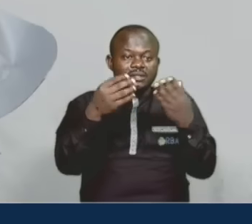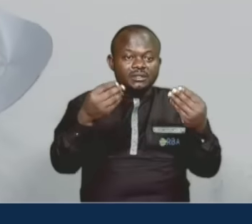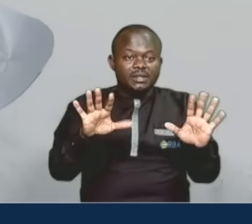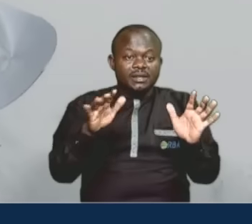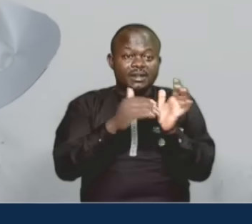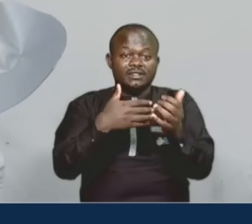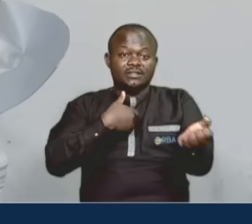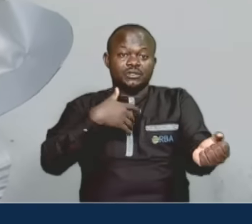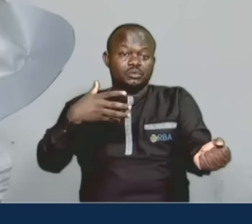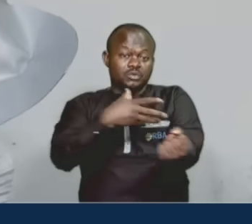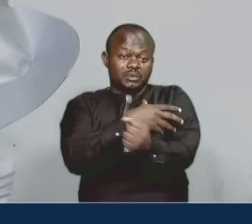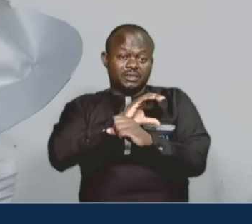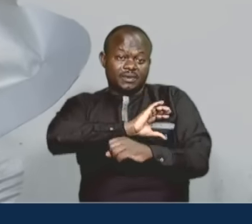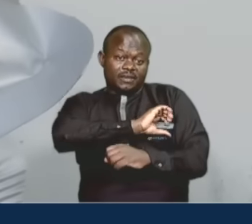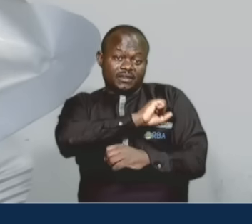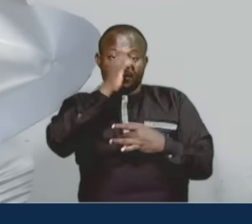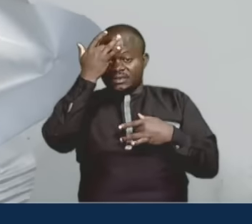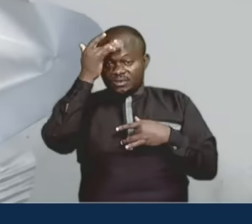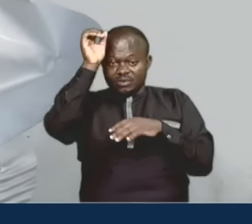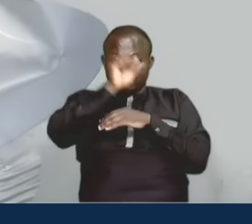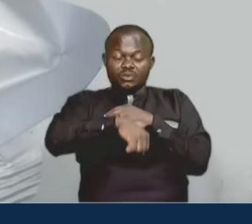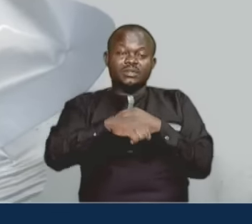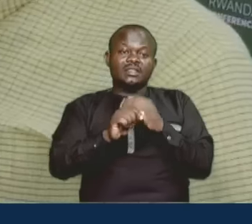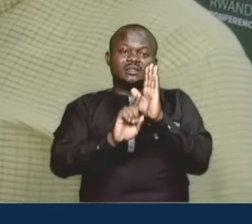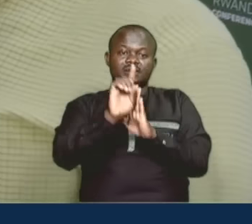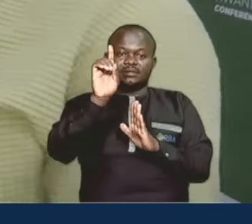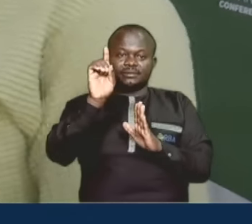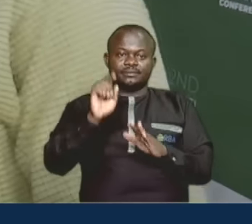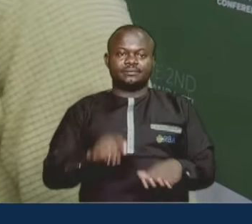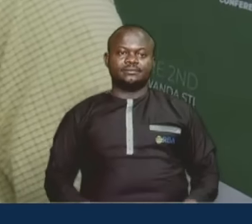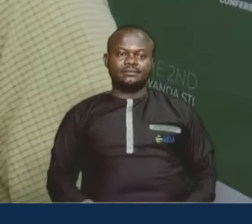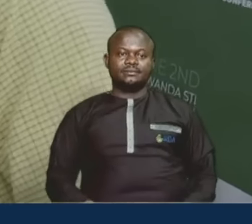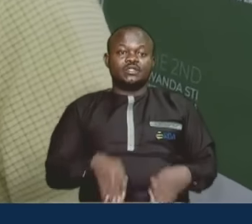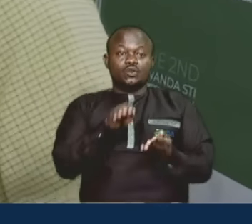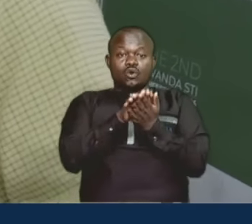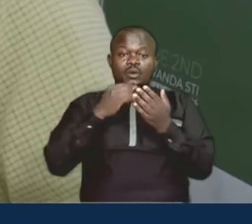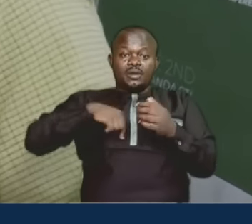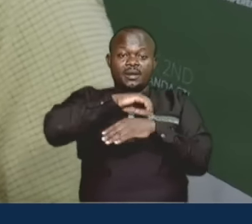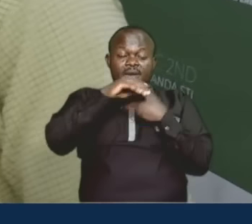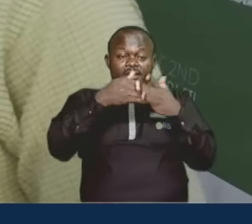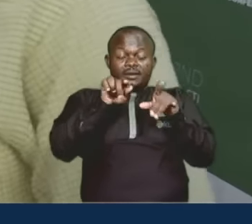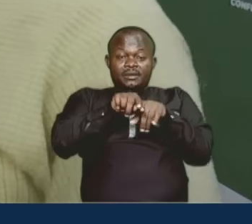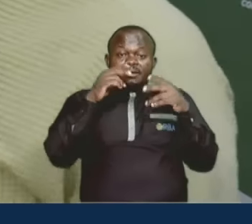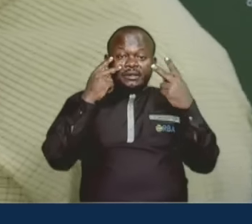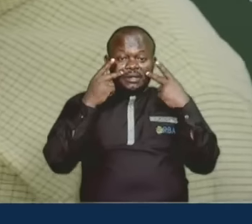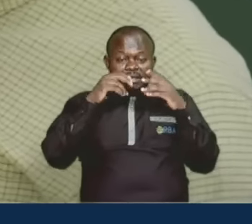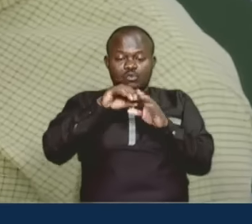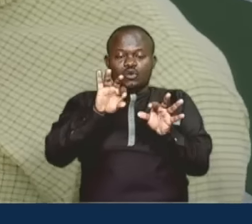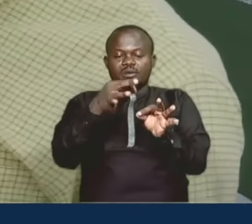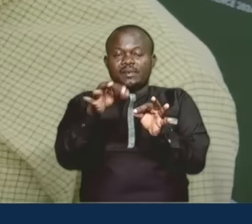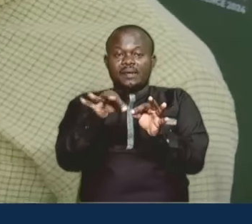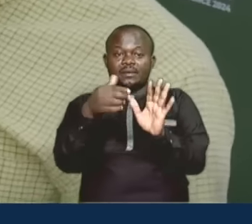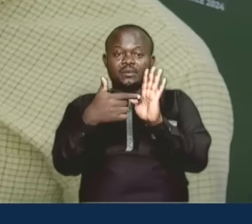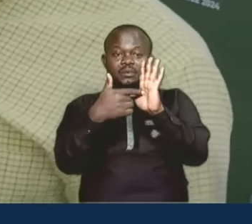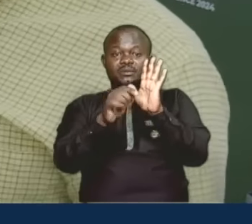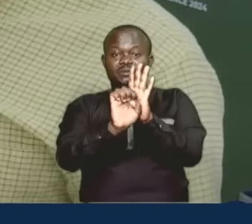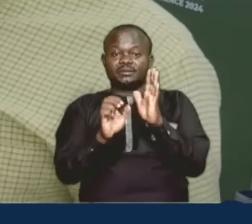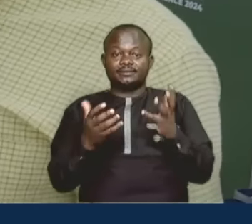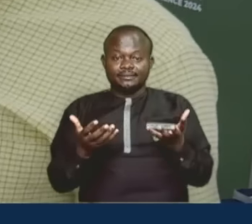zifite ubushobozi bwo kwihanganira indwara kuruta iza kijyambere. Ubiko bwacu nk'uko mubibona twazanyemo imiteja nko kubere ku rugero. Imiteja